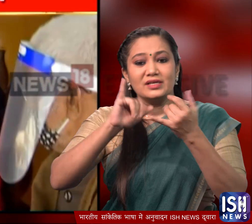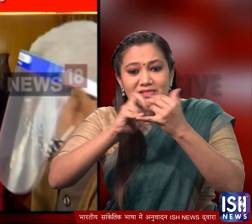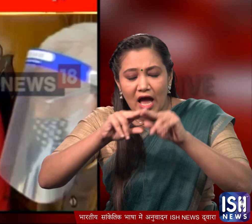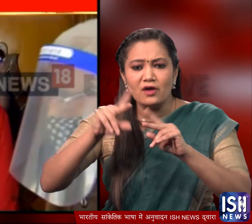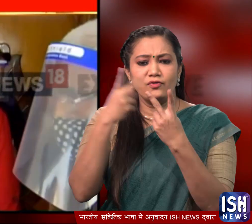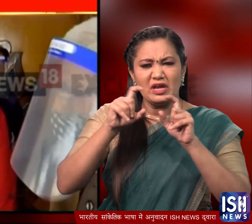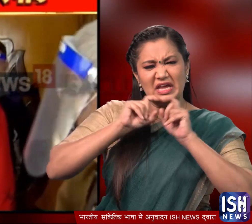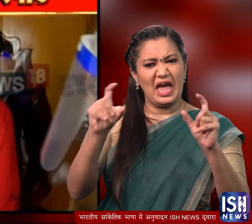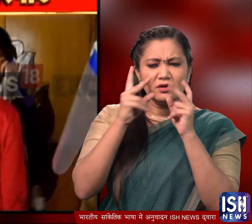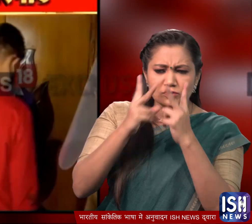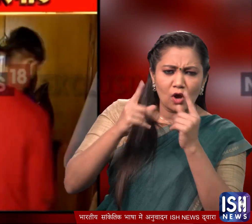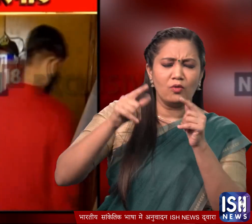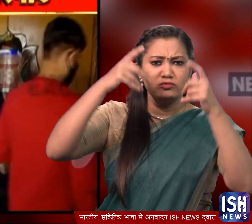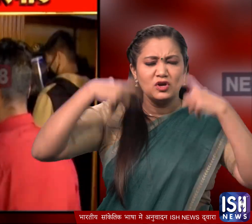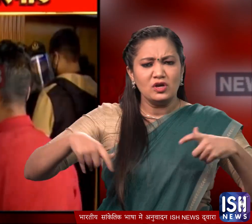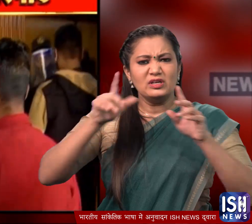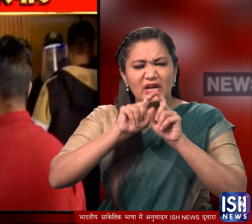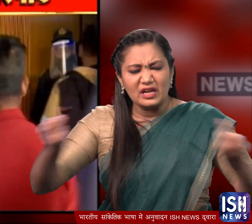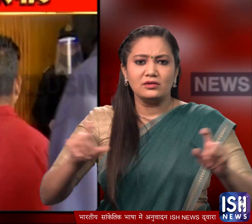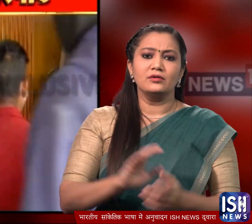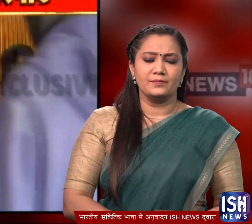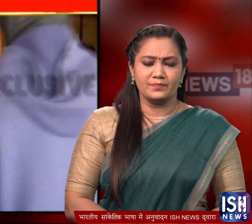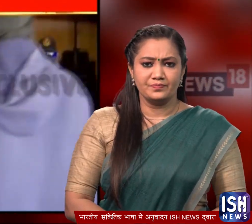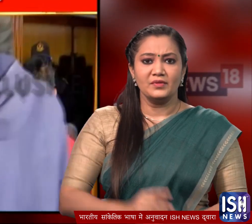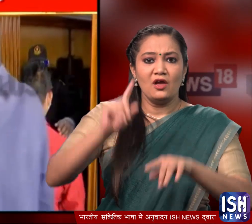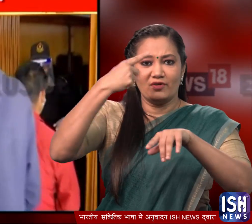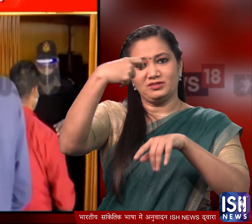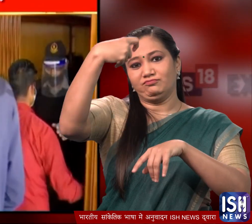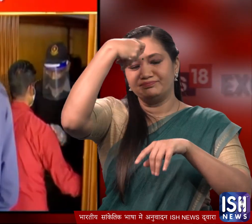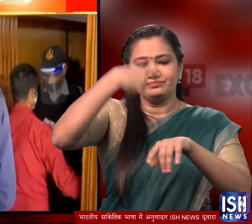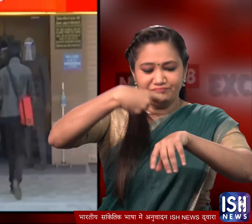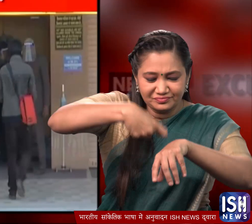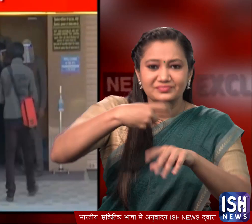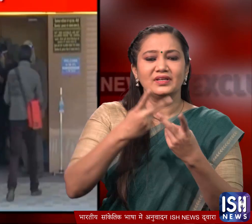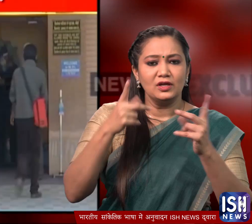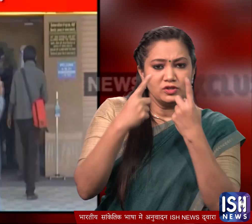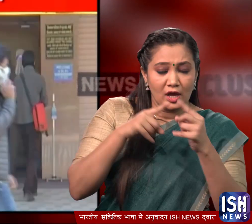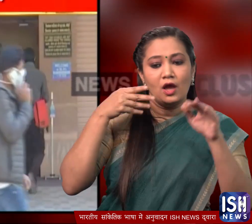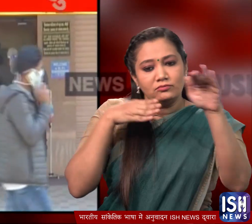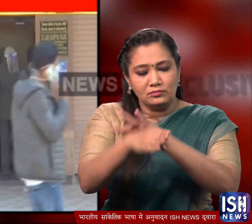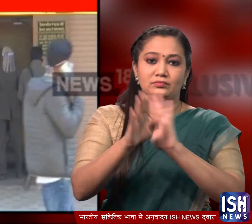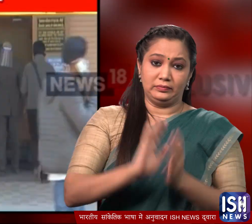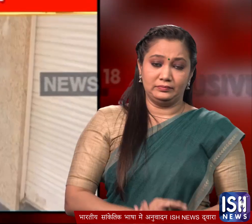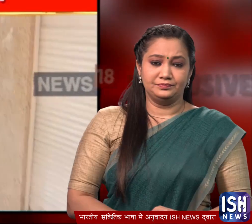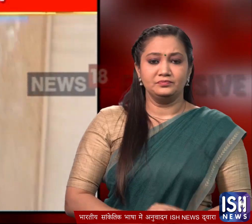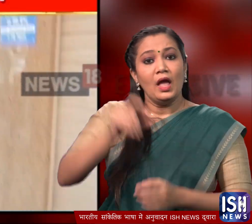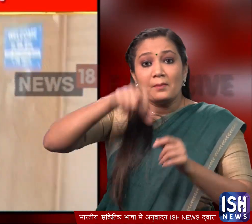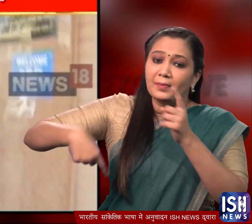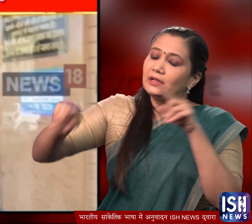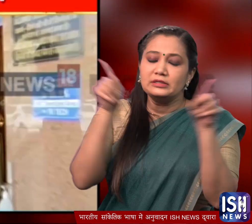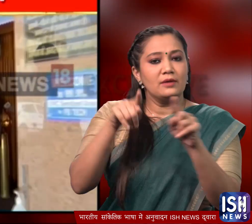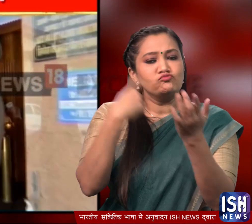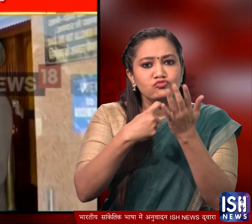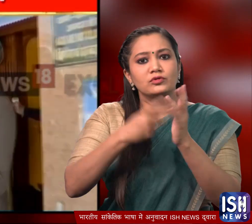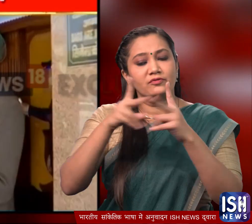का स्टाफ भी पूरी तरह मुस्तैद दिखाई दिया। सिनेमा हॉल में घुसने से पहले तापमान की जांच की गई और तभी लोगों को अंदर जाने दिया गया। लोग भी